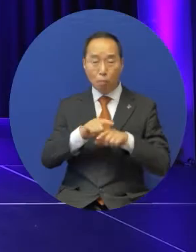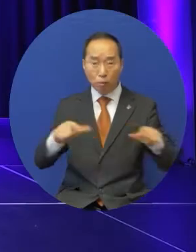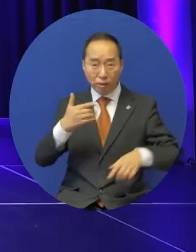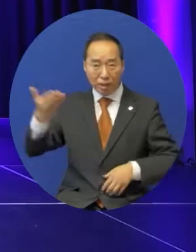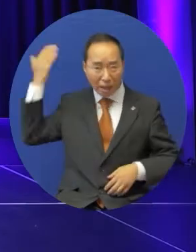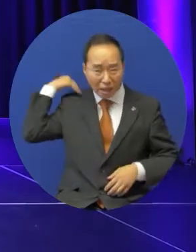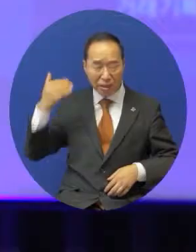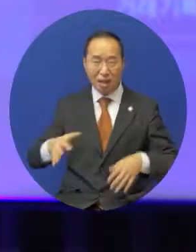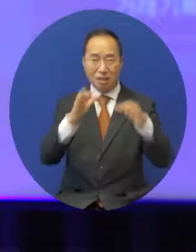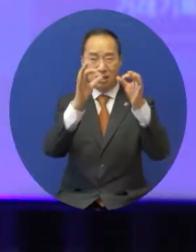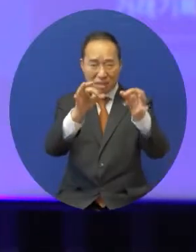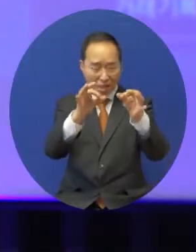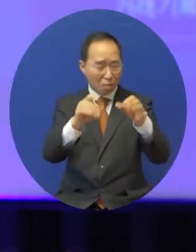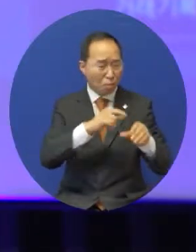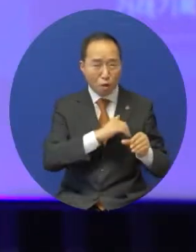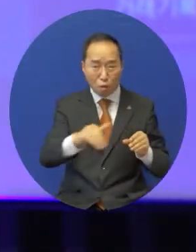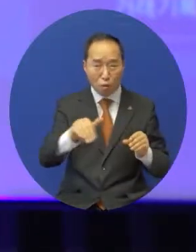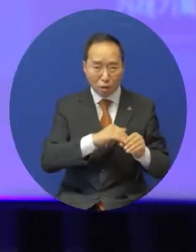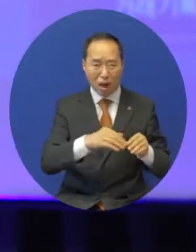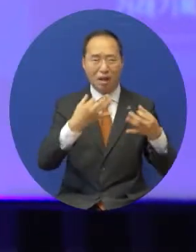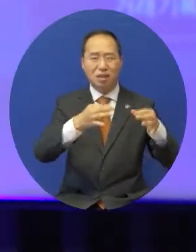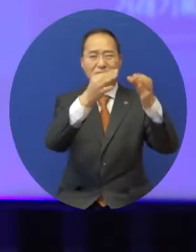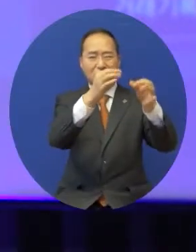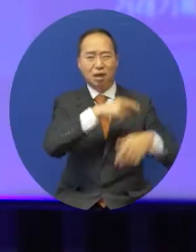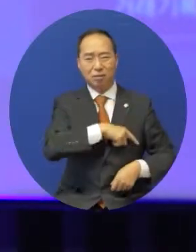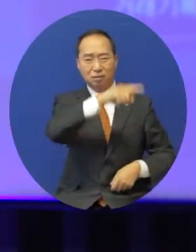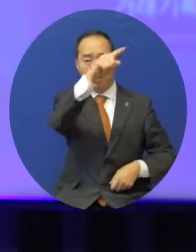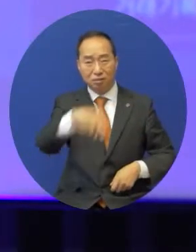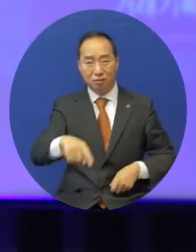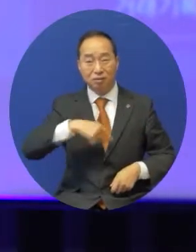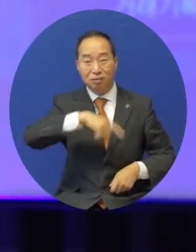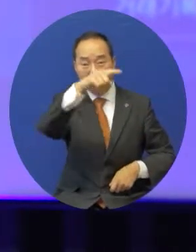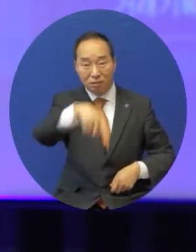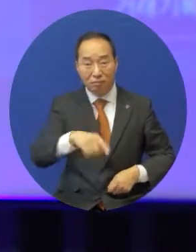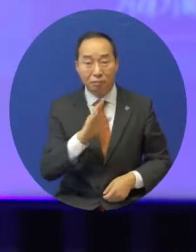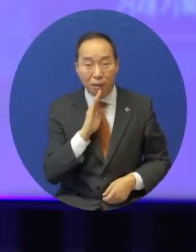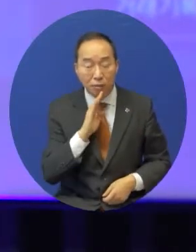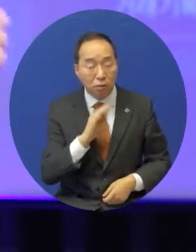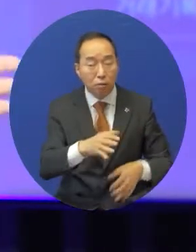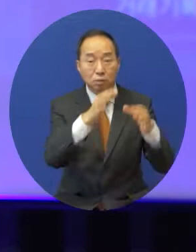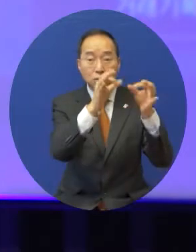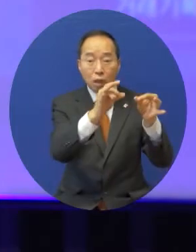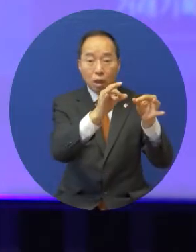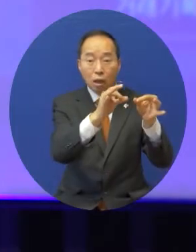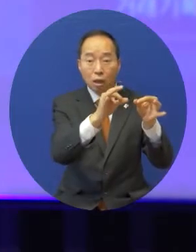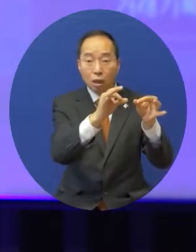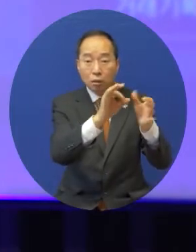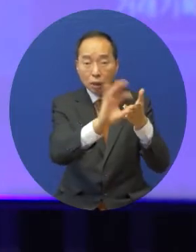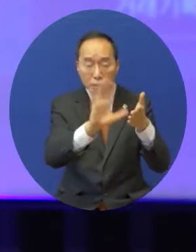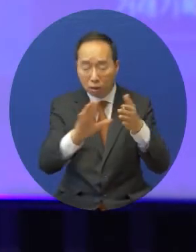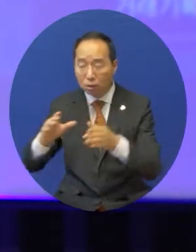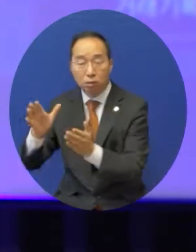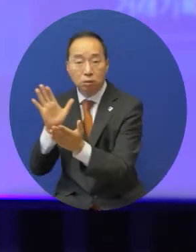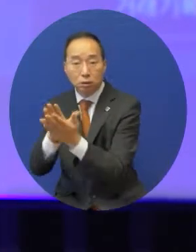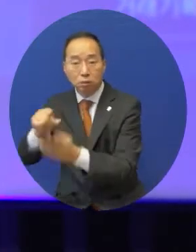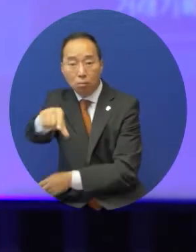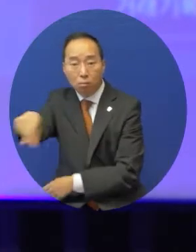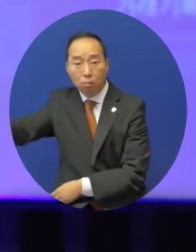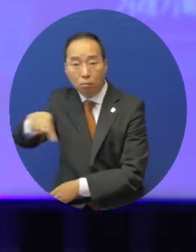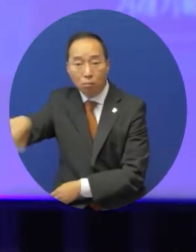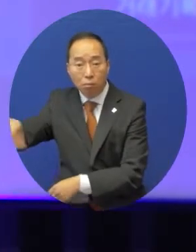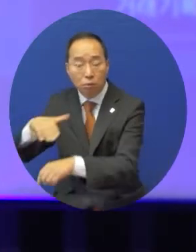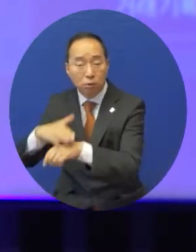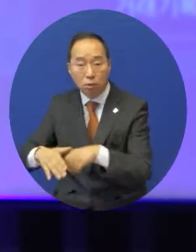걱정이 많이 있습니다. 민간 기업이 일단 그 페이먼 결제 시장을 다 장악하게 되면 이